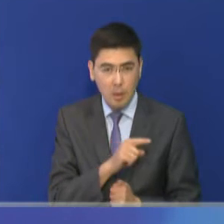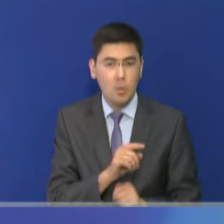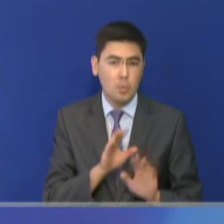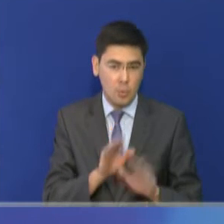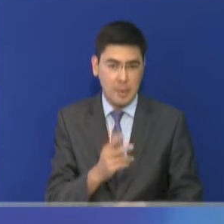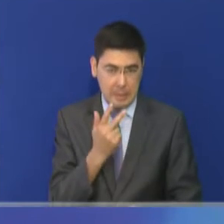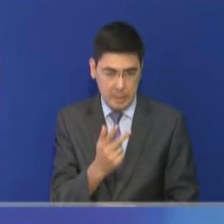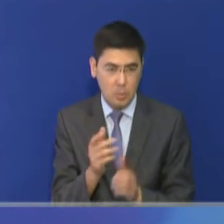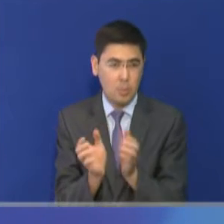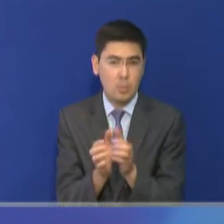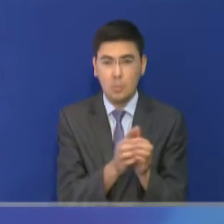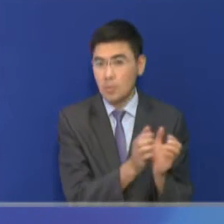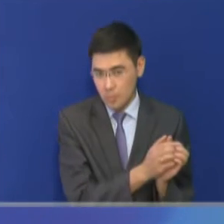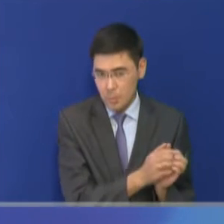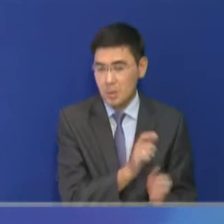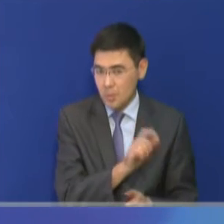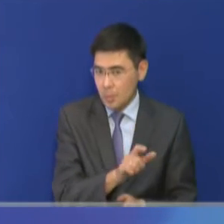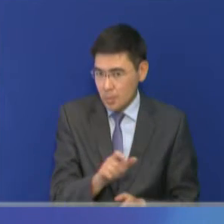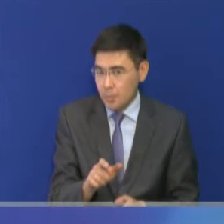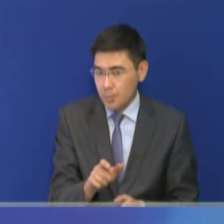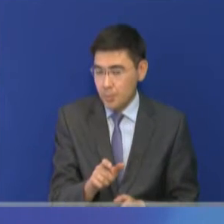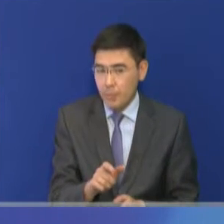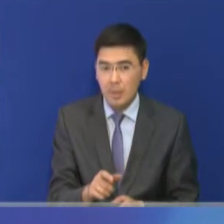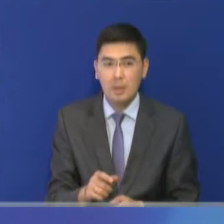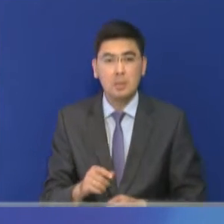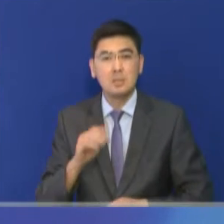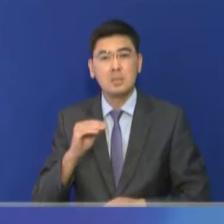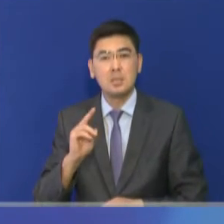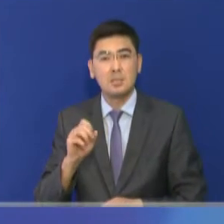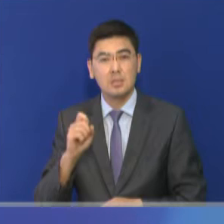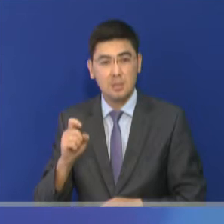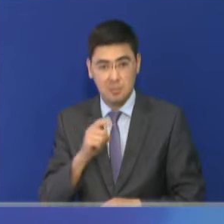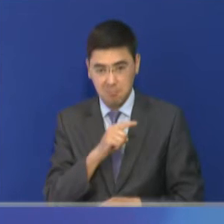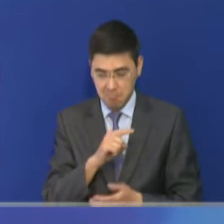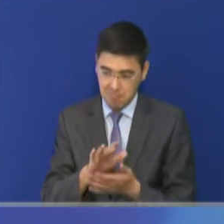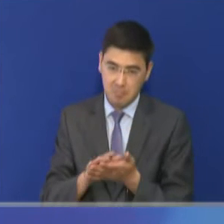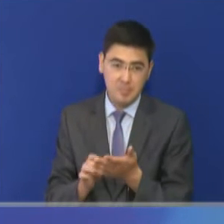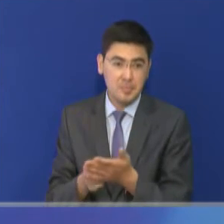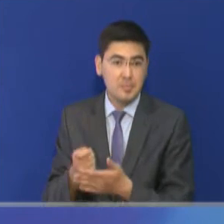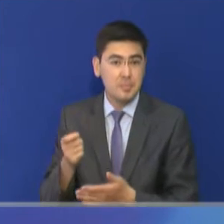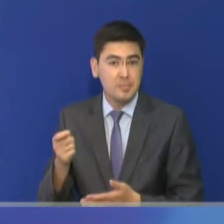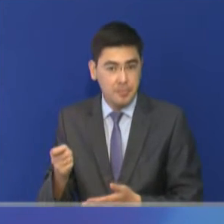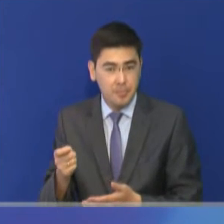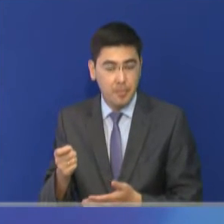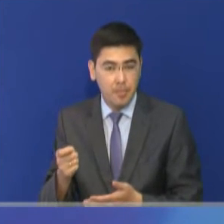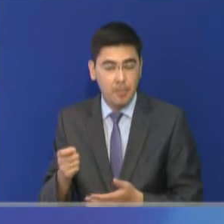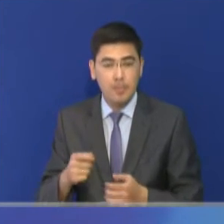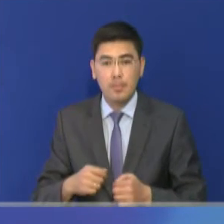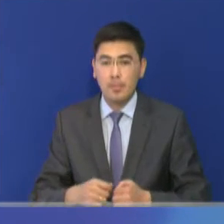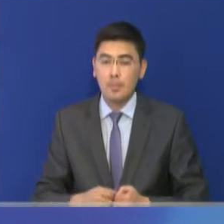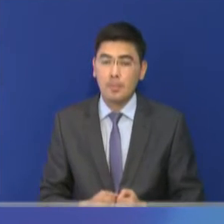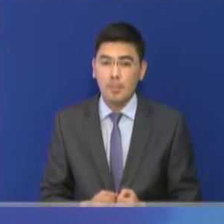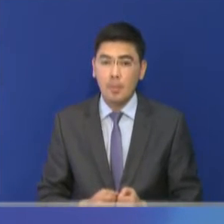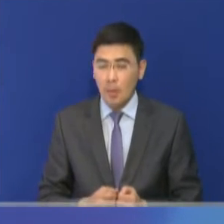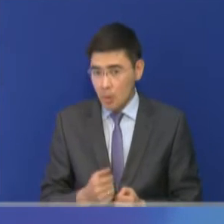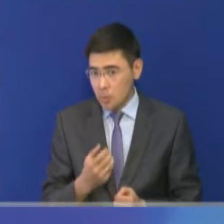три категории граждан. Заявки принимаются в городском отделе жилищно-коммунального хозяйства и жилищной инспекции. Кроме того, для решения жилищной проблемы